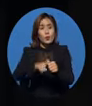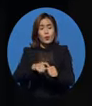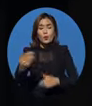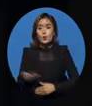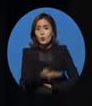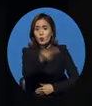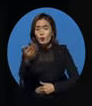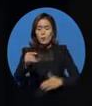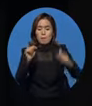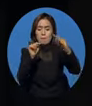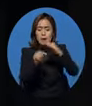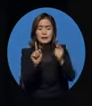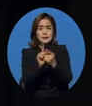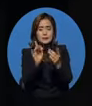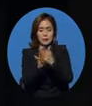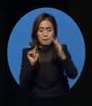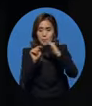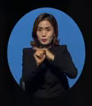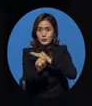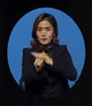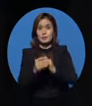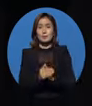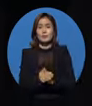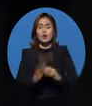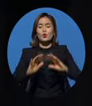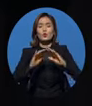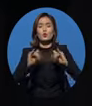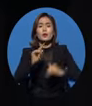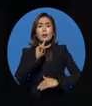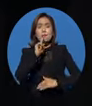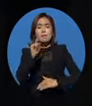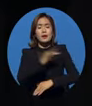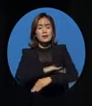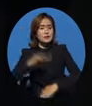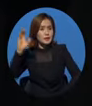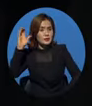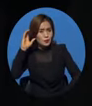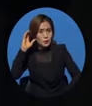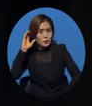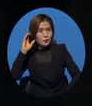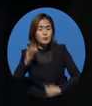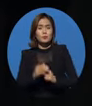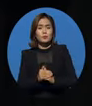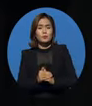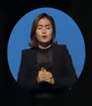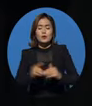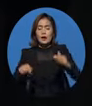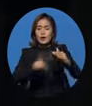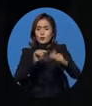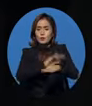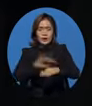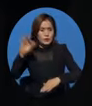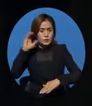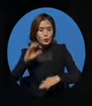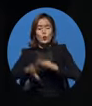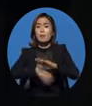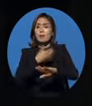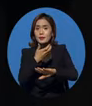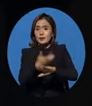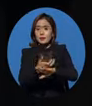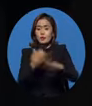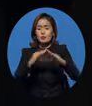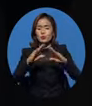현장 속으로 뛰어 들어 가겠습니다 국민의 목소리가 잘 들리도록 현장성을 강화에 혁신 하겠읍니까